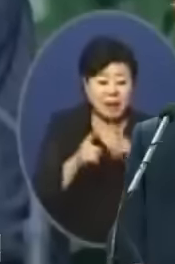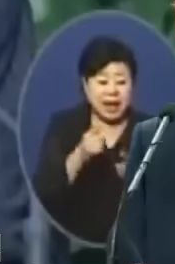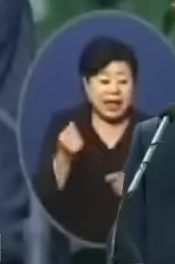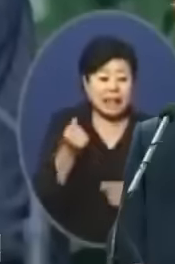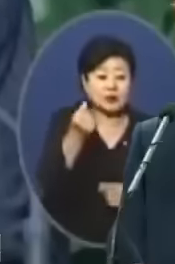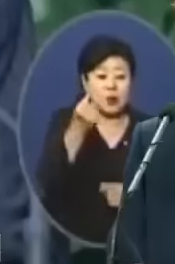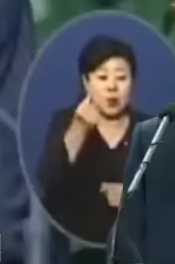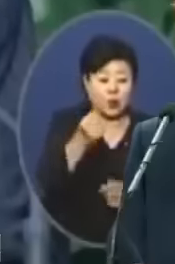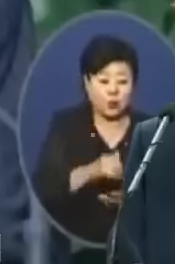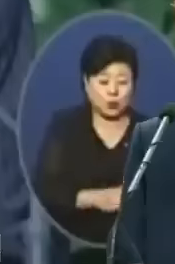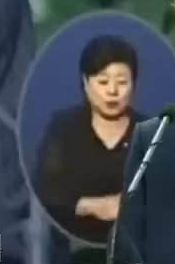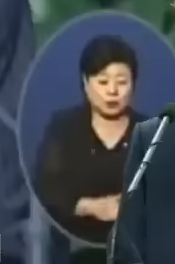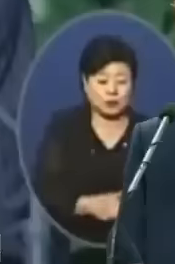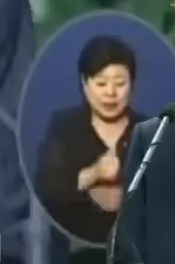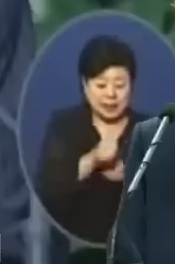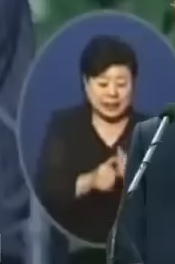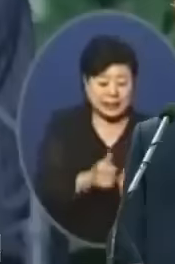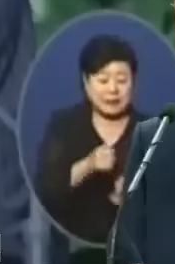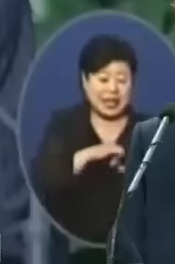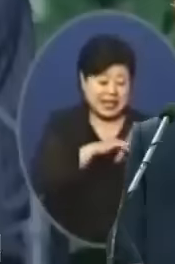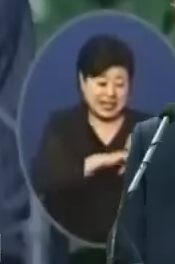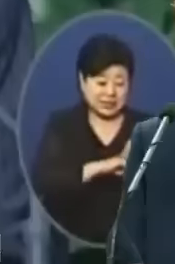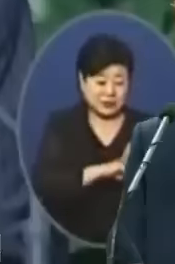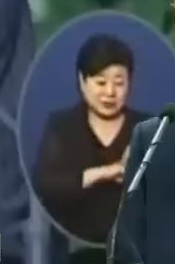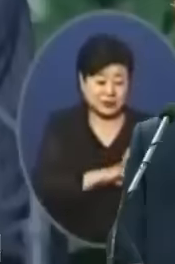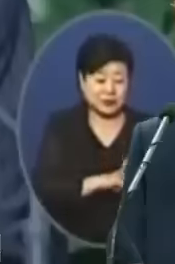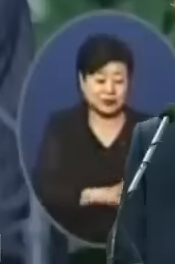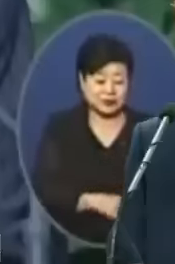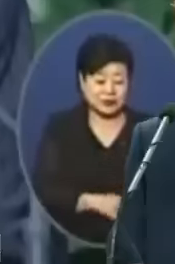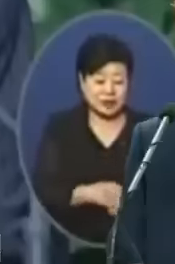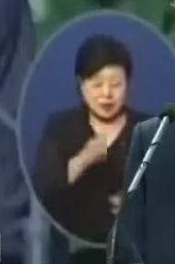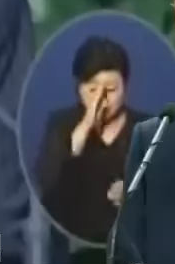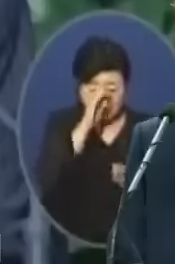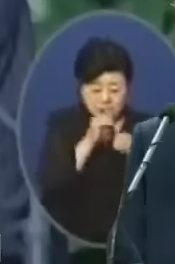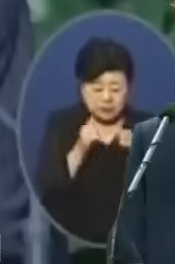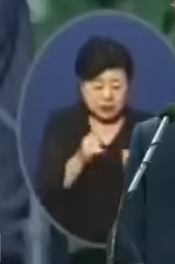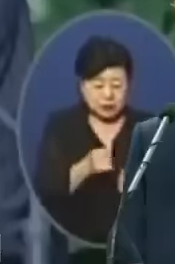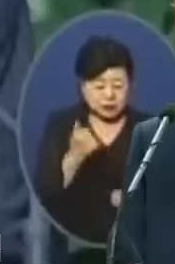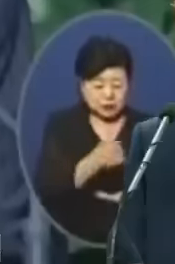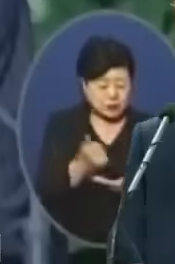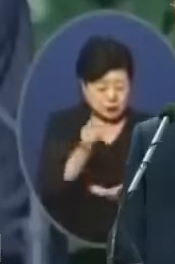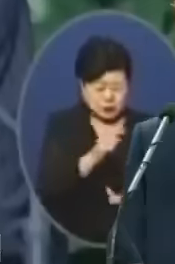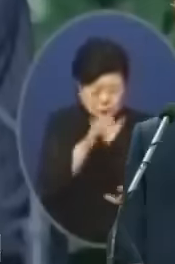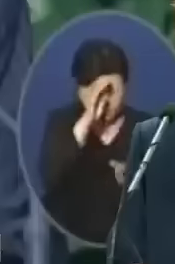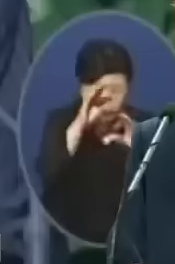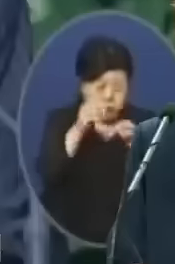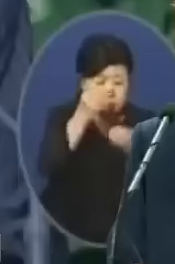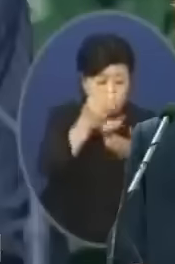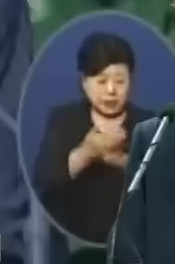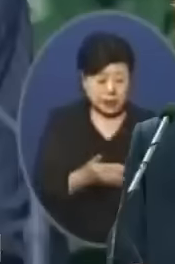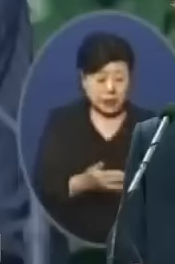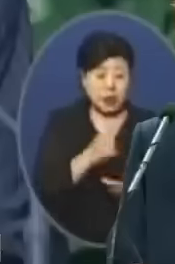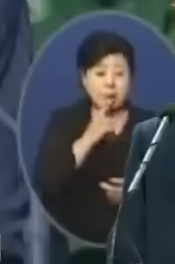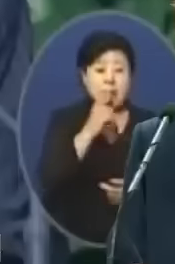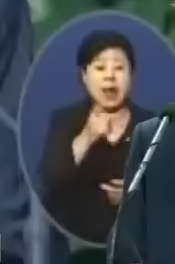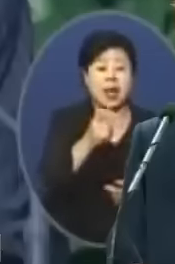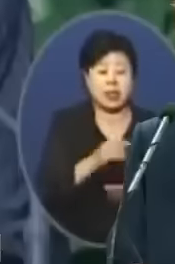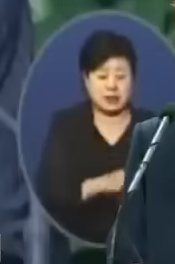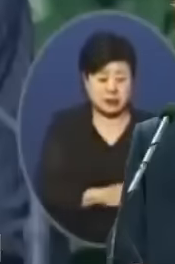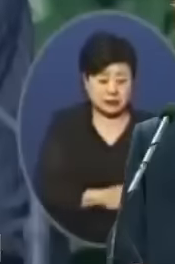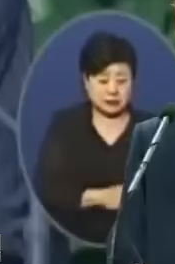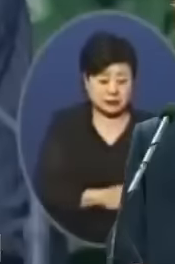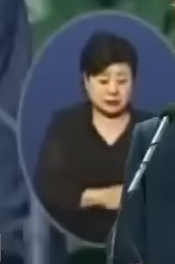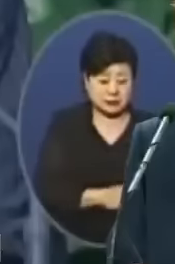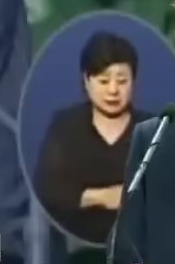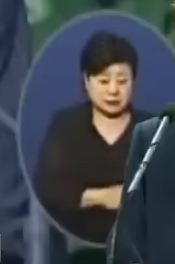말로서 하나님의 약속이 굳게 쓰는 것입니다. 병든 사람은 제가 채찍에 맞으므로 너가 나음을 입었다고 말을 해야 되는